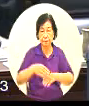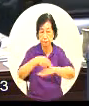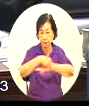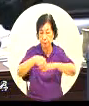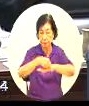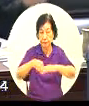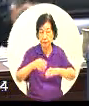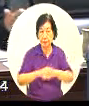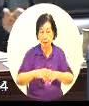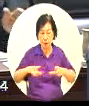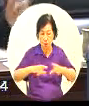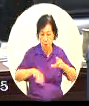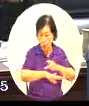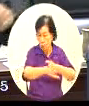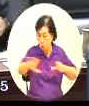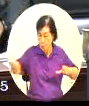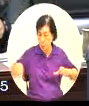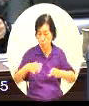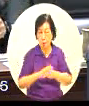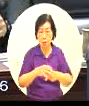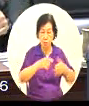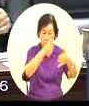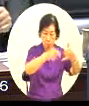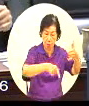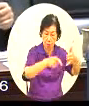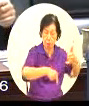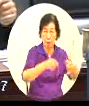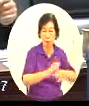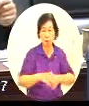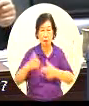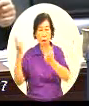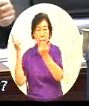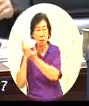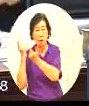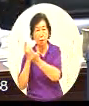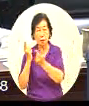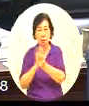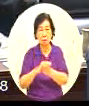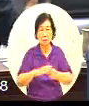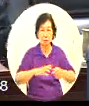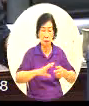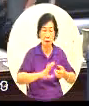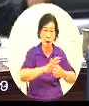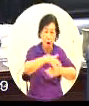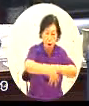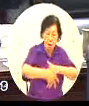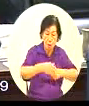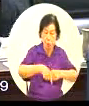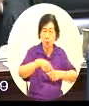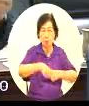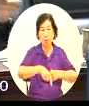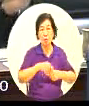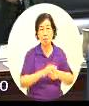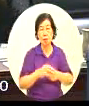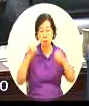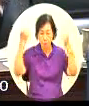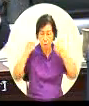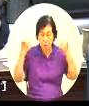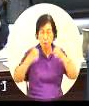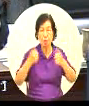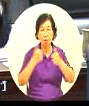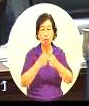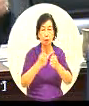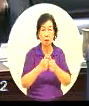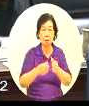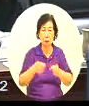么馆？迄当然另外个案。台北市要办那个世界第一运动会啊，当然伊要编三十亿，你去盖一些场馆